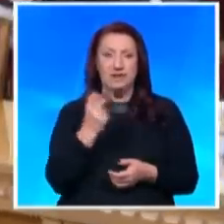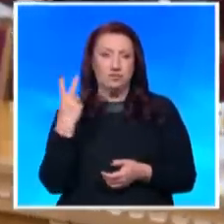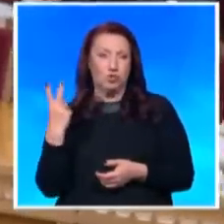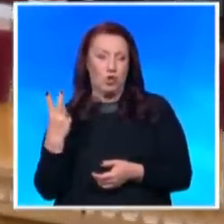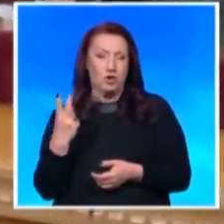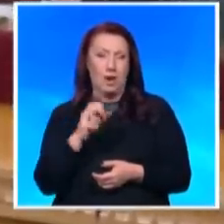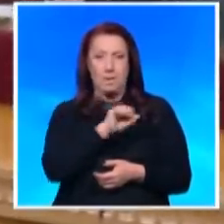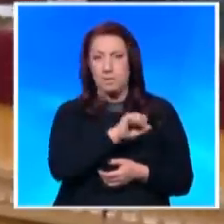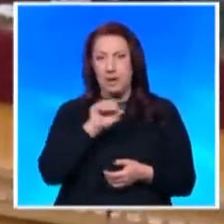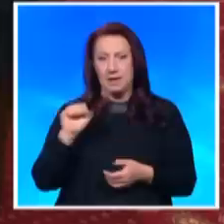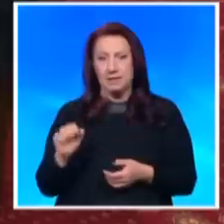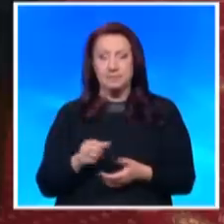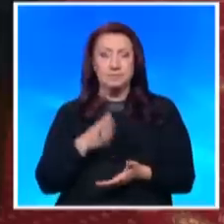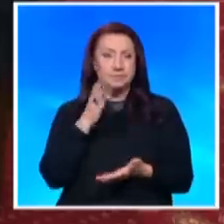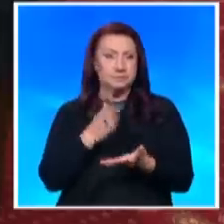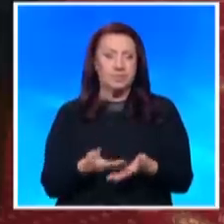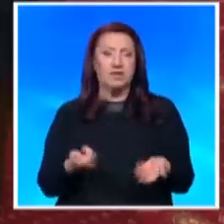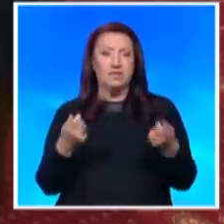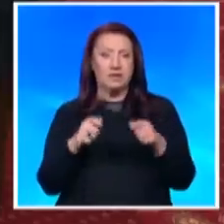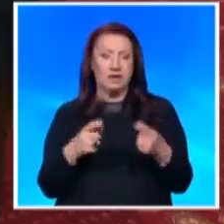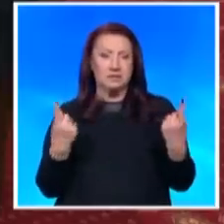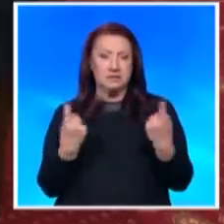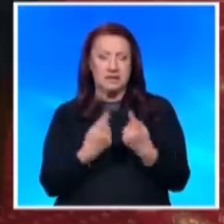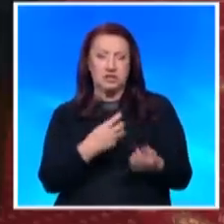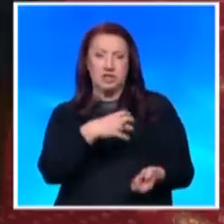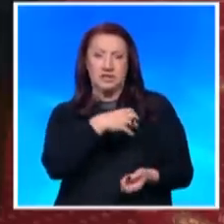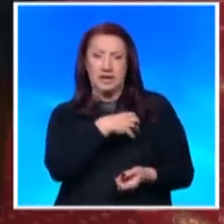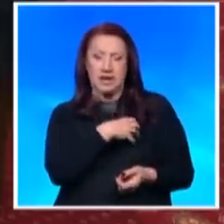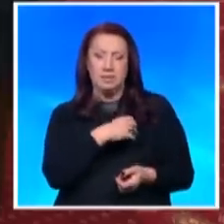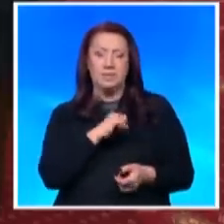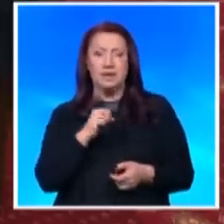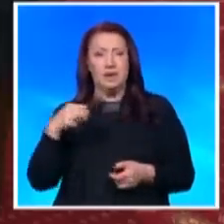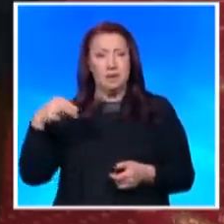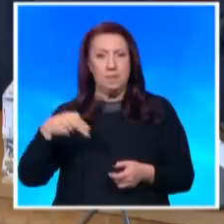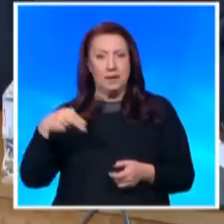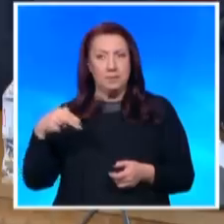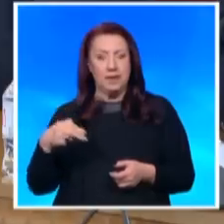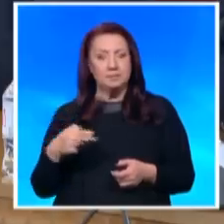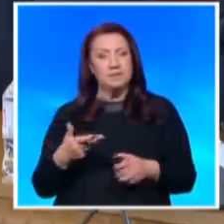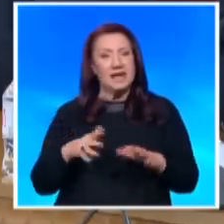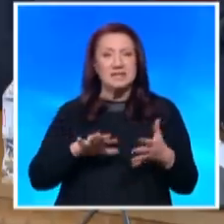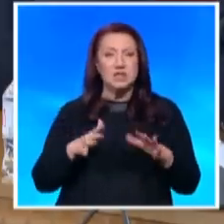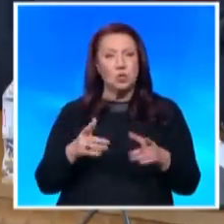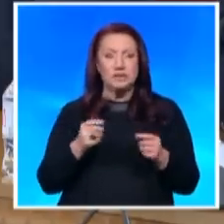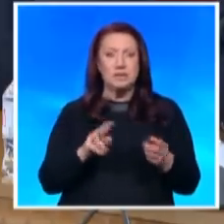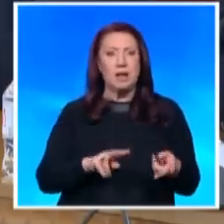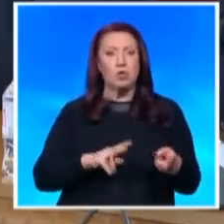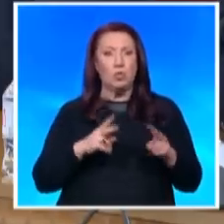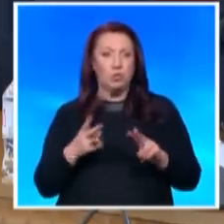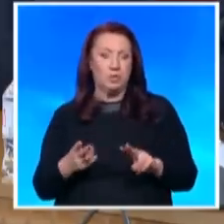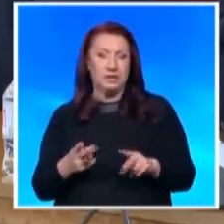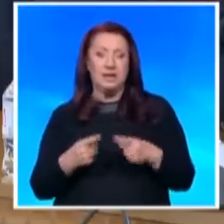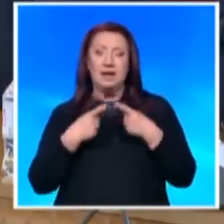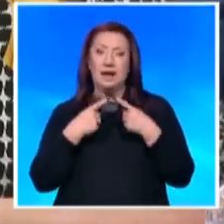След финалната среща на ГЕРБ СДС и Продължаваме промяната Демократична България вчера, нещата се промениха, обяви в предаването тази събота